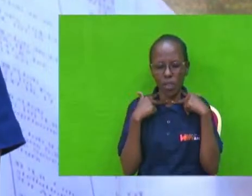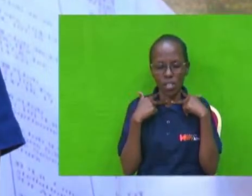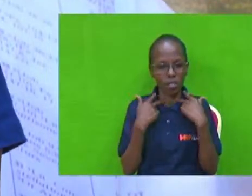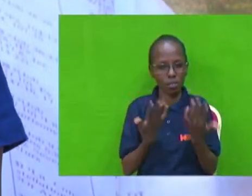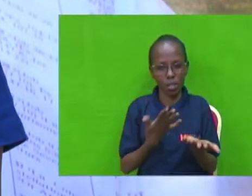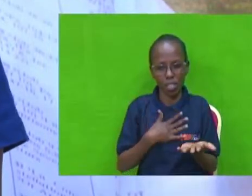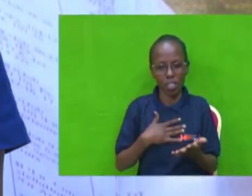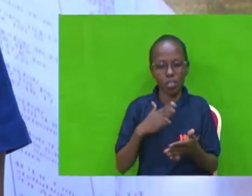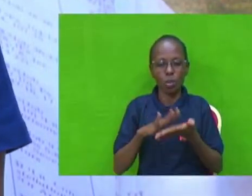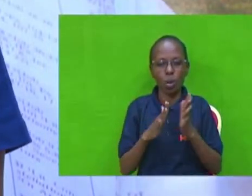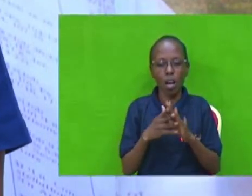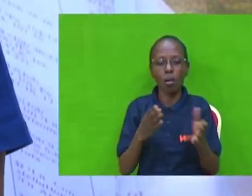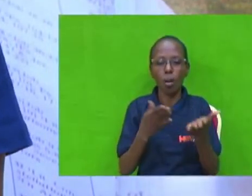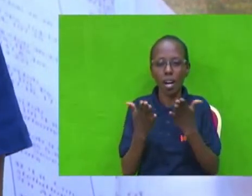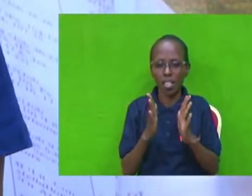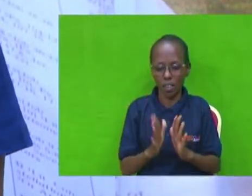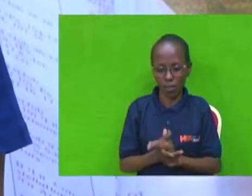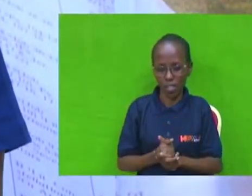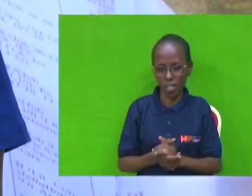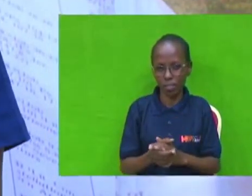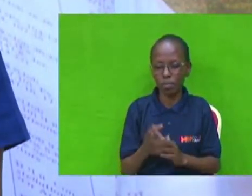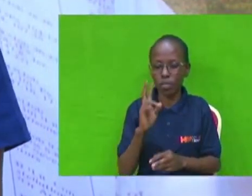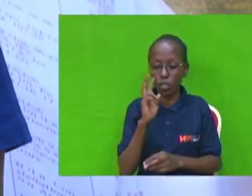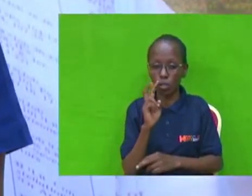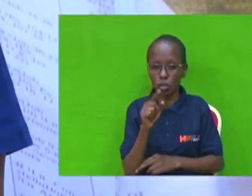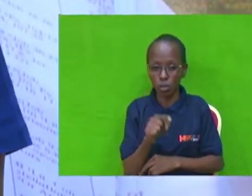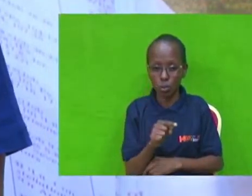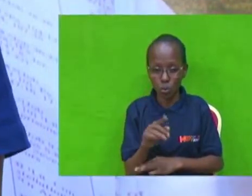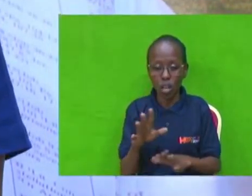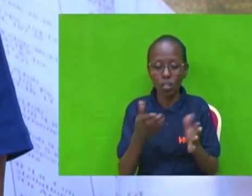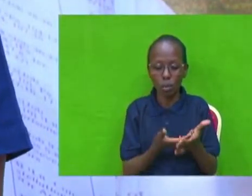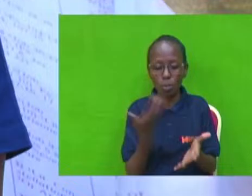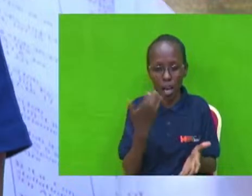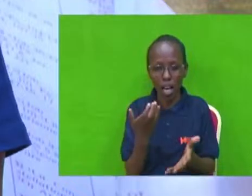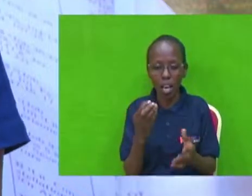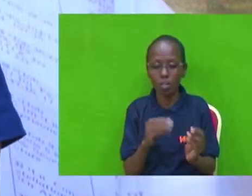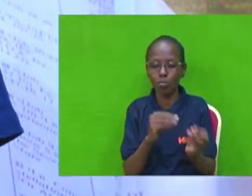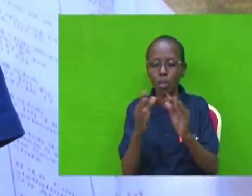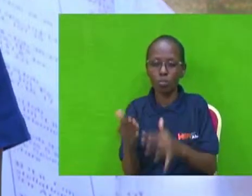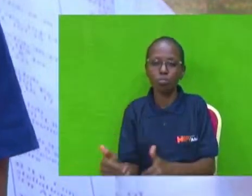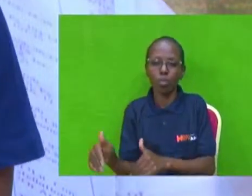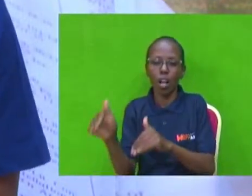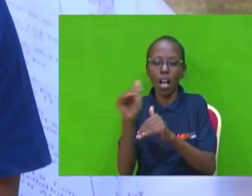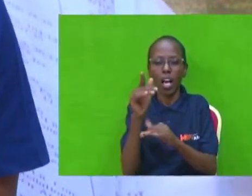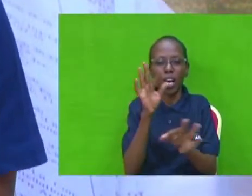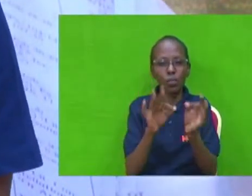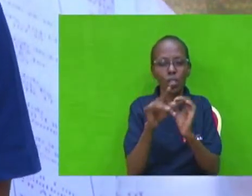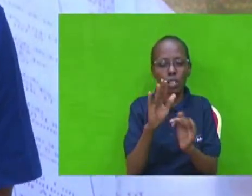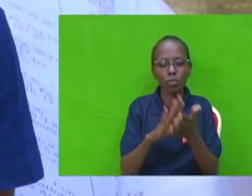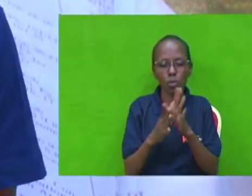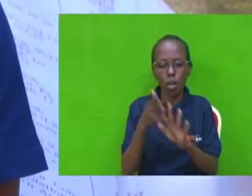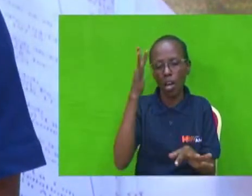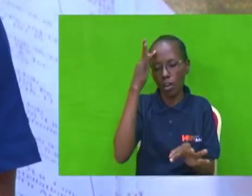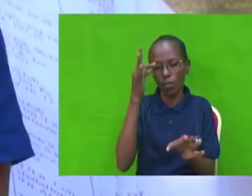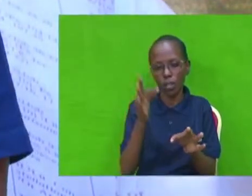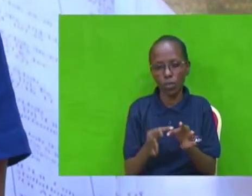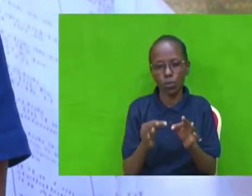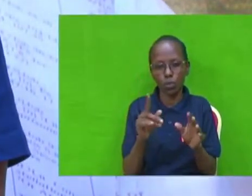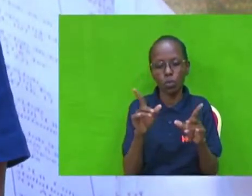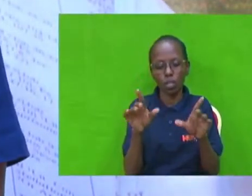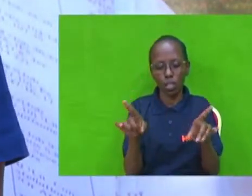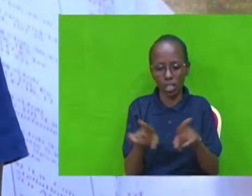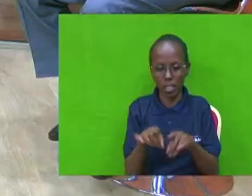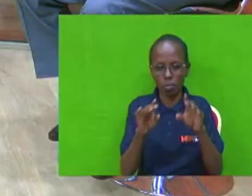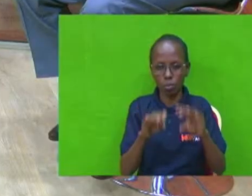Misri, anakuona jinsi unafanya kazi na atakutoa mahali ulipo, akuweke ngazi nyingine ikiwa utakuwa mwaminifu kwake na kwa Bwana wako. Asante. Labda